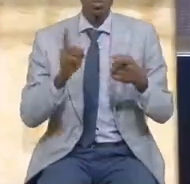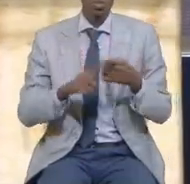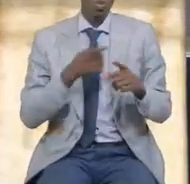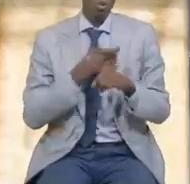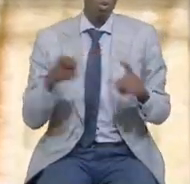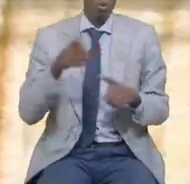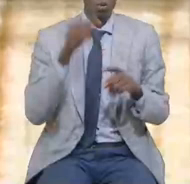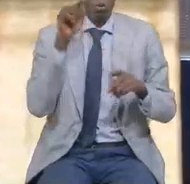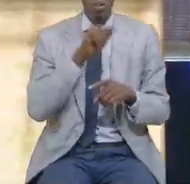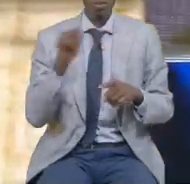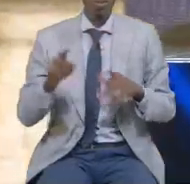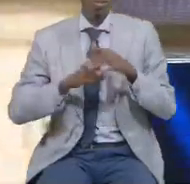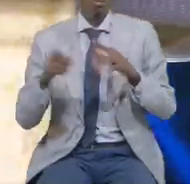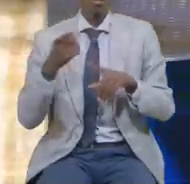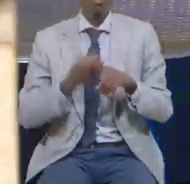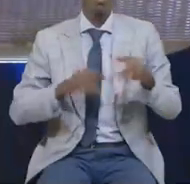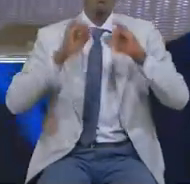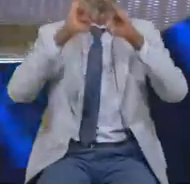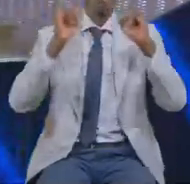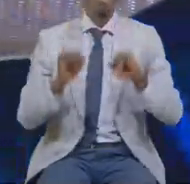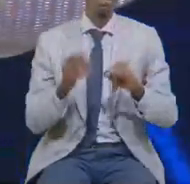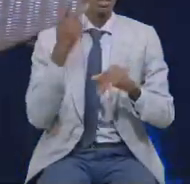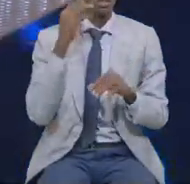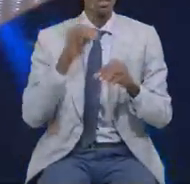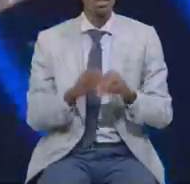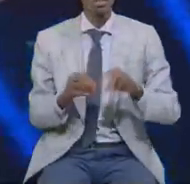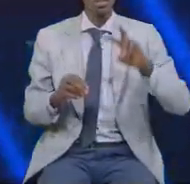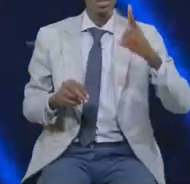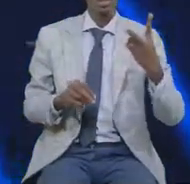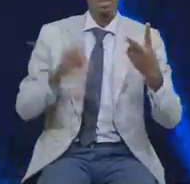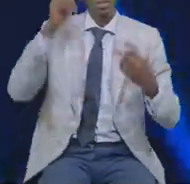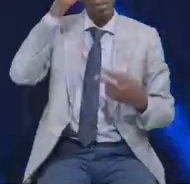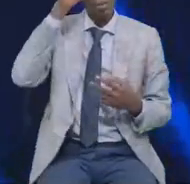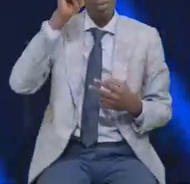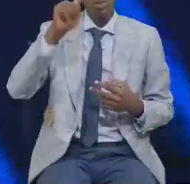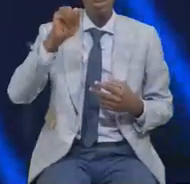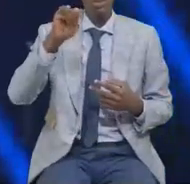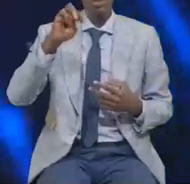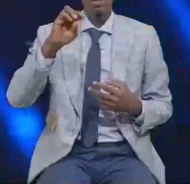l'idolâtrie. Nous allons à 2 Timothée.